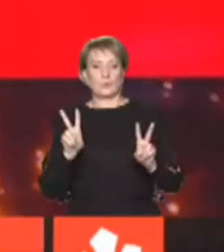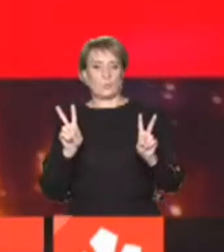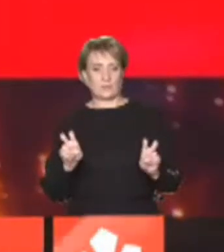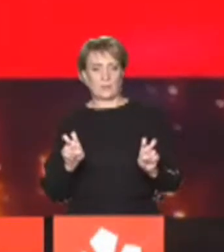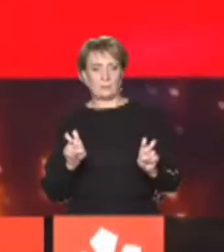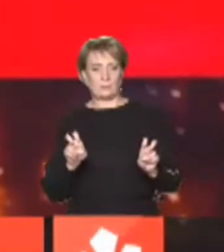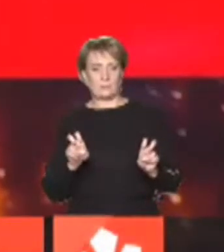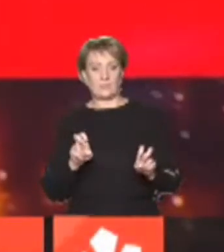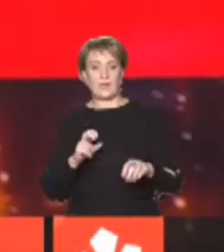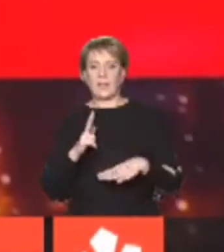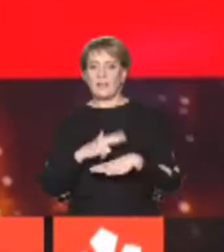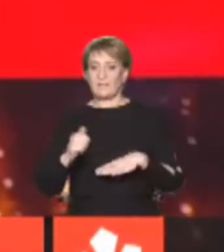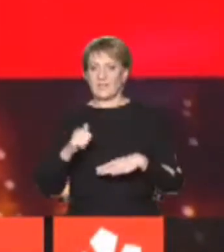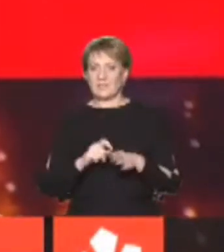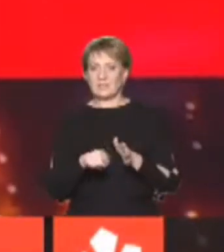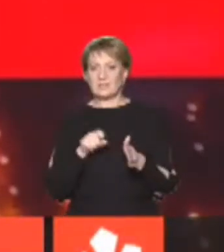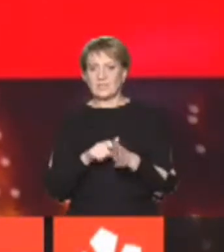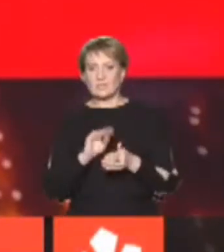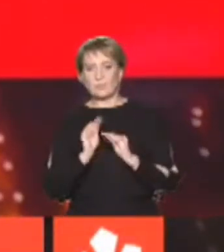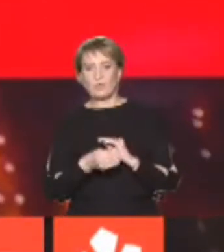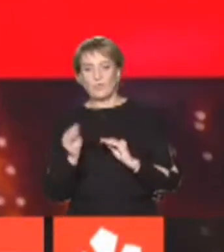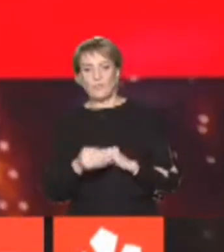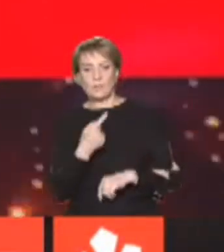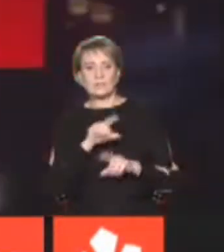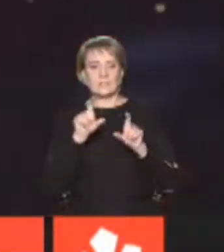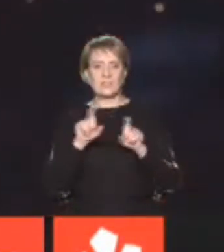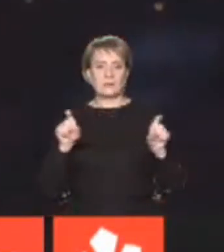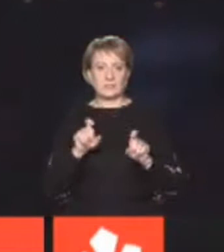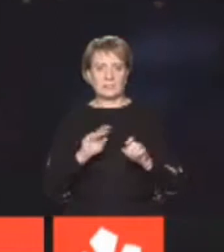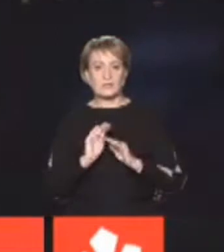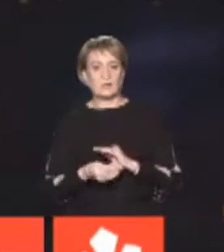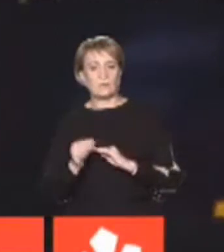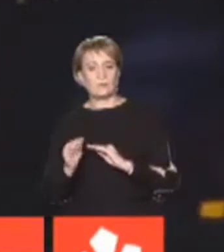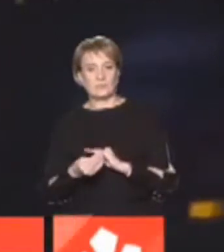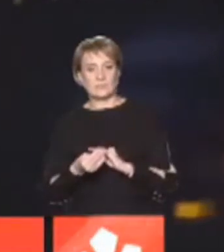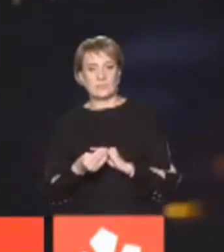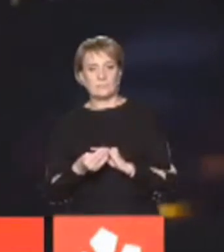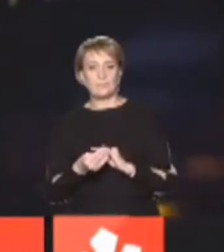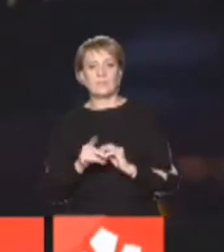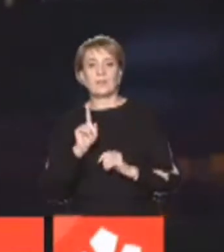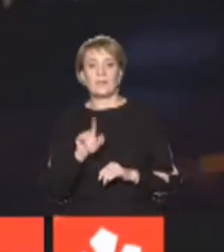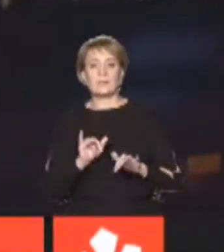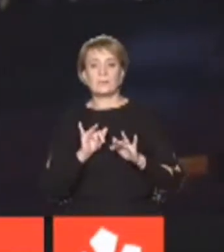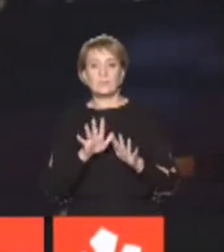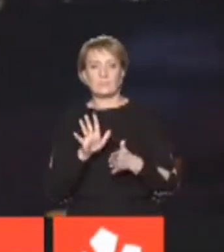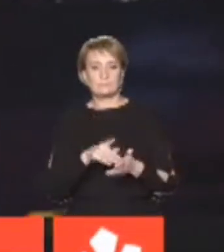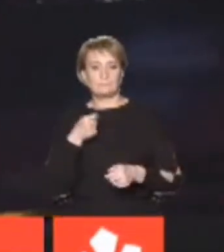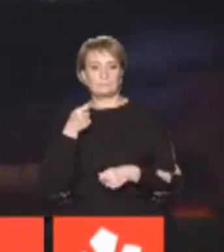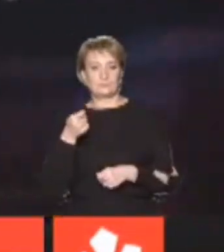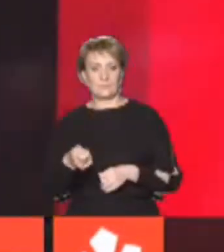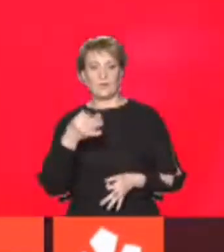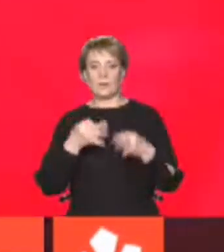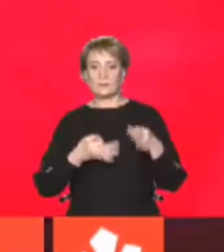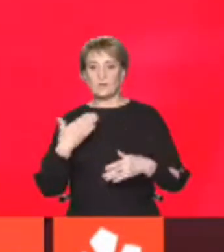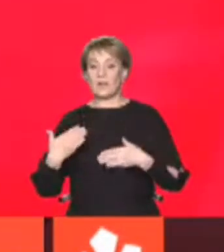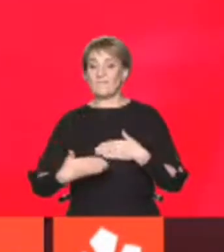Від слідчих вони ховались у лікарнях чи під картатими ковдрами, пам'ятаєте? Зрештою, їх справи навіть дійшли до суду. Втім,